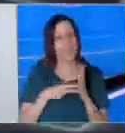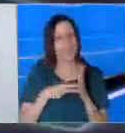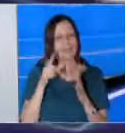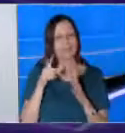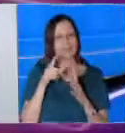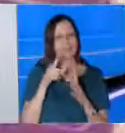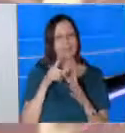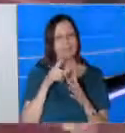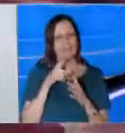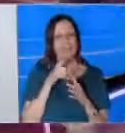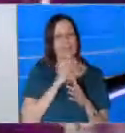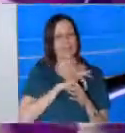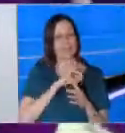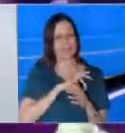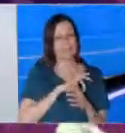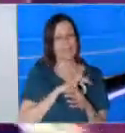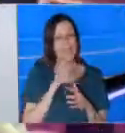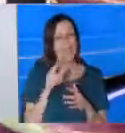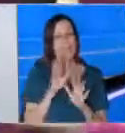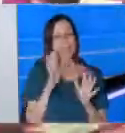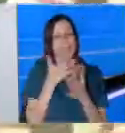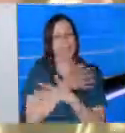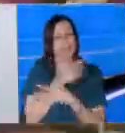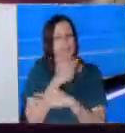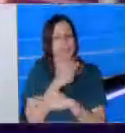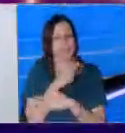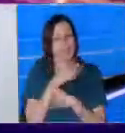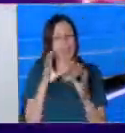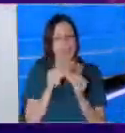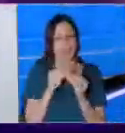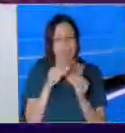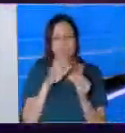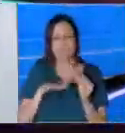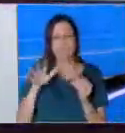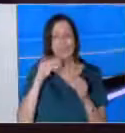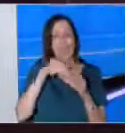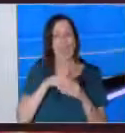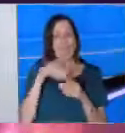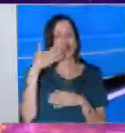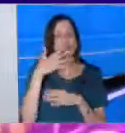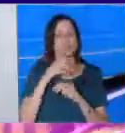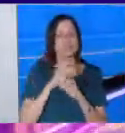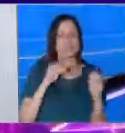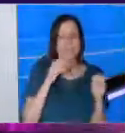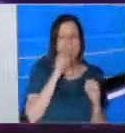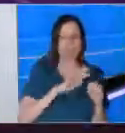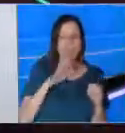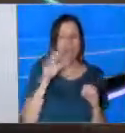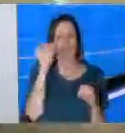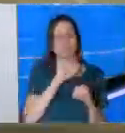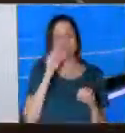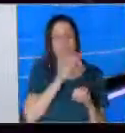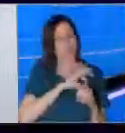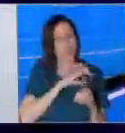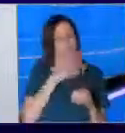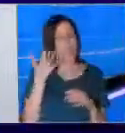הכי גדולה באירופה, אבל היא מאוד לא אהודה בקרב שאר היבשת, כולל מדינות מזרח אירופה. והשיר הרוסי, כן. שהיה שיר